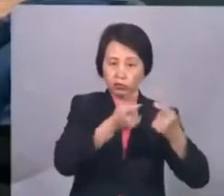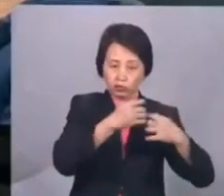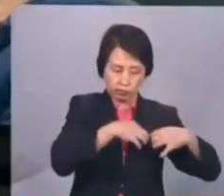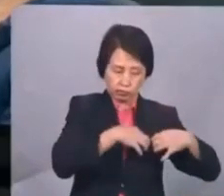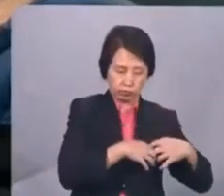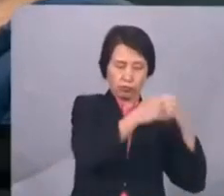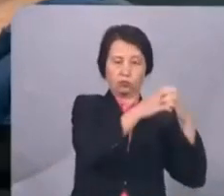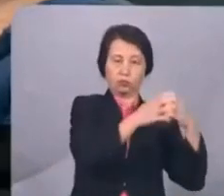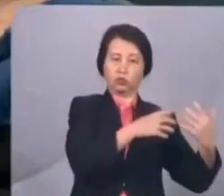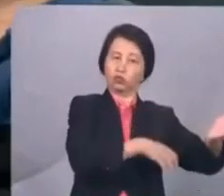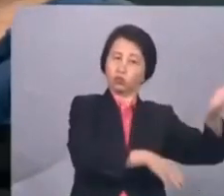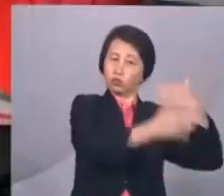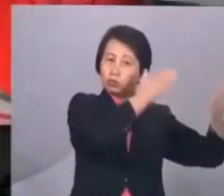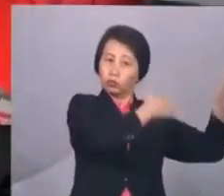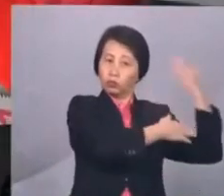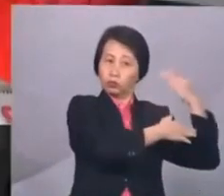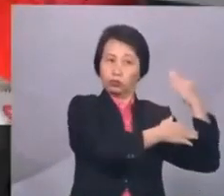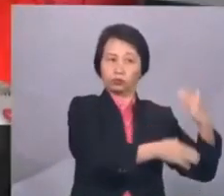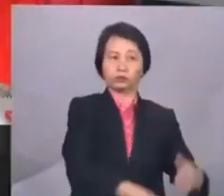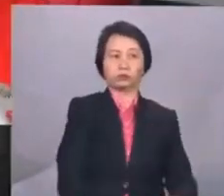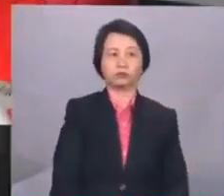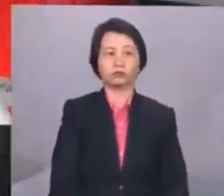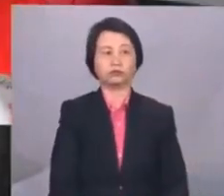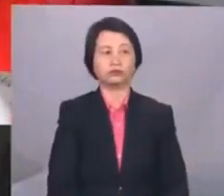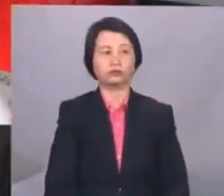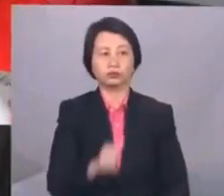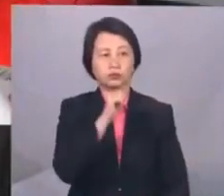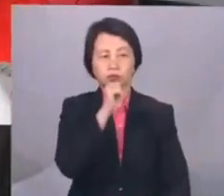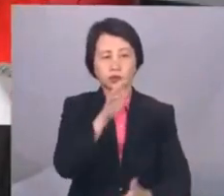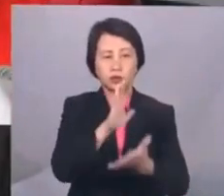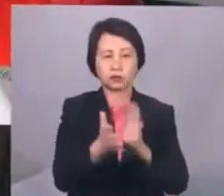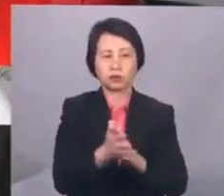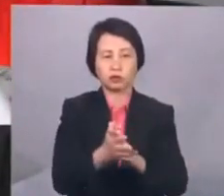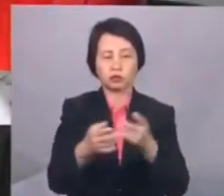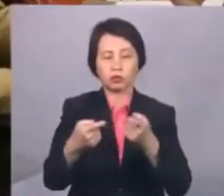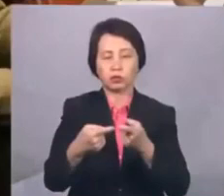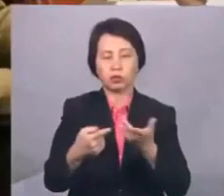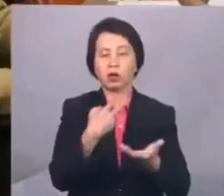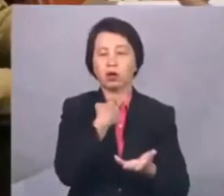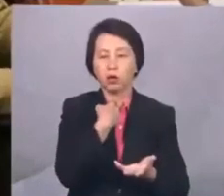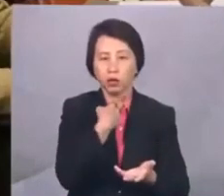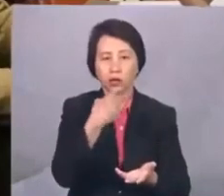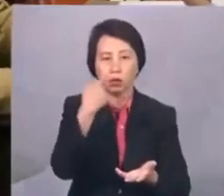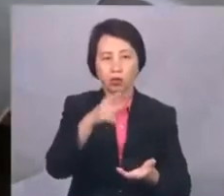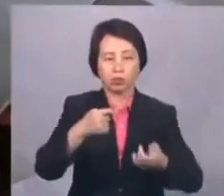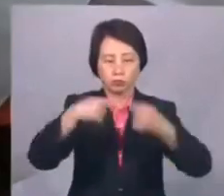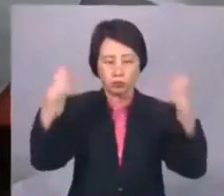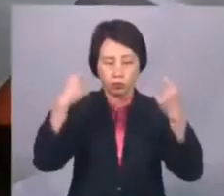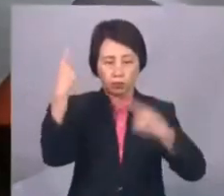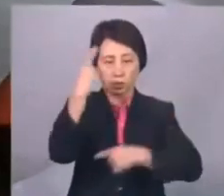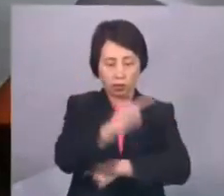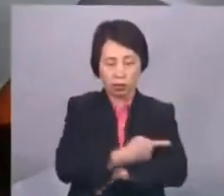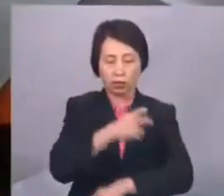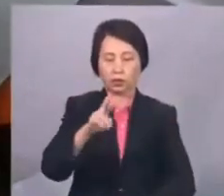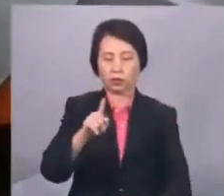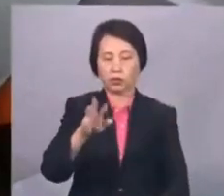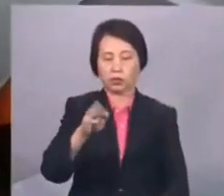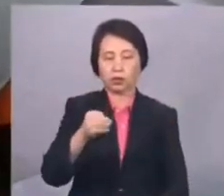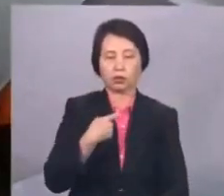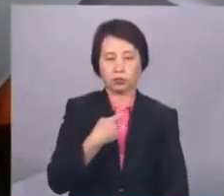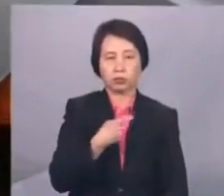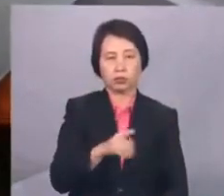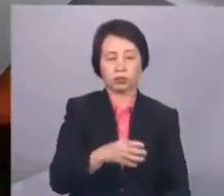ditubuhkan Hai tidaklah kita jadikan sebagai kekangan untuk menyambut hari ATM memastikan jika